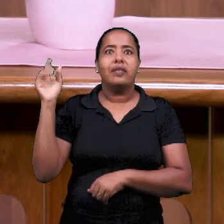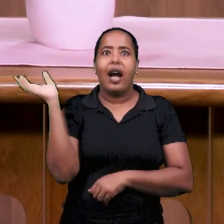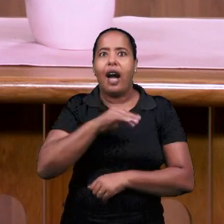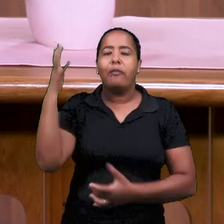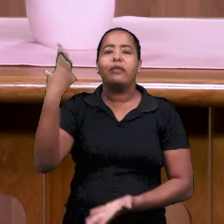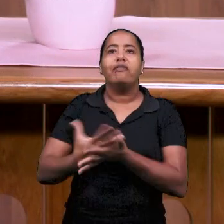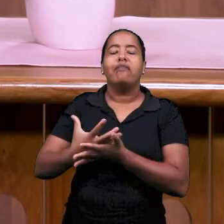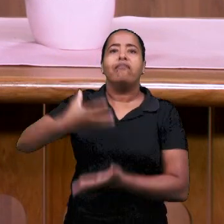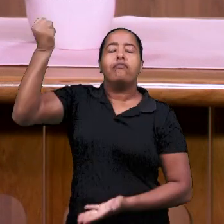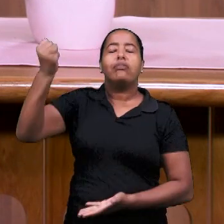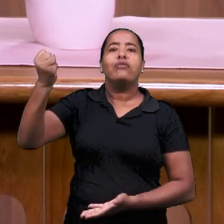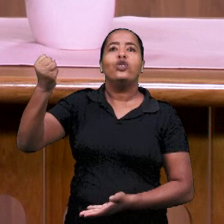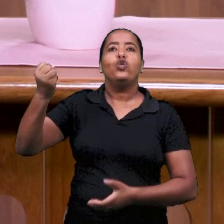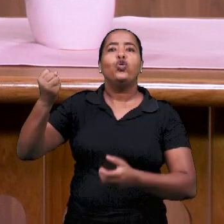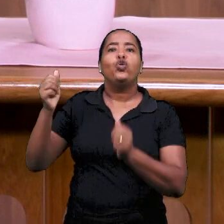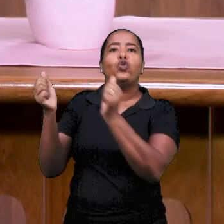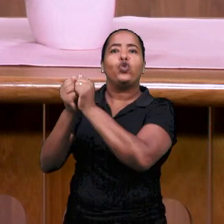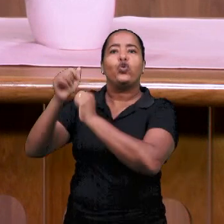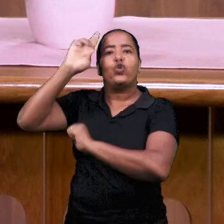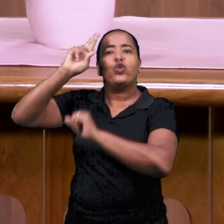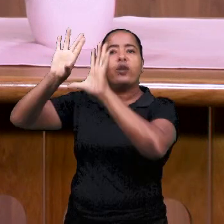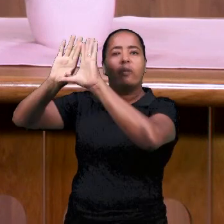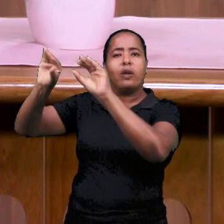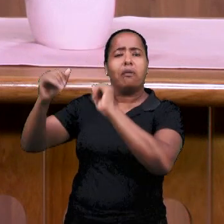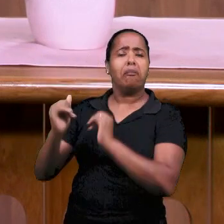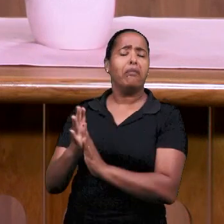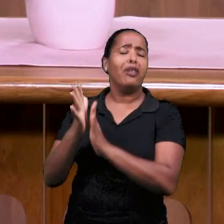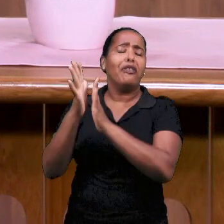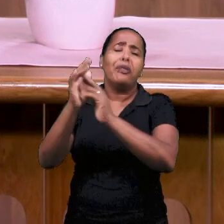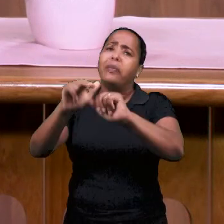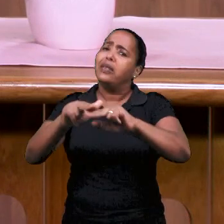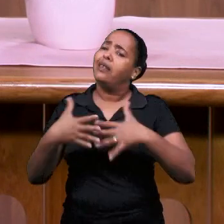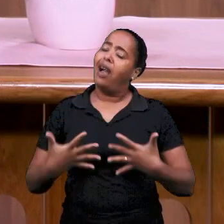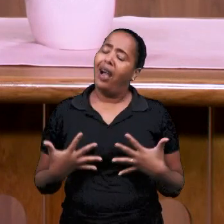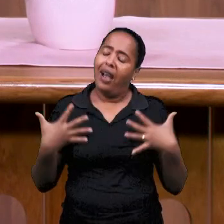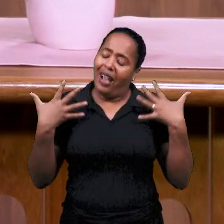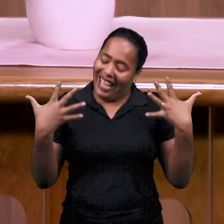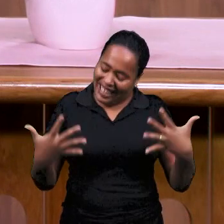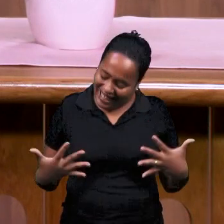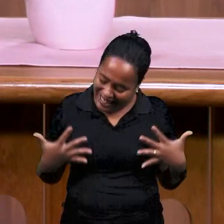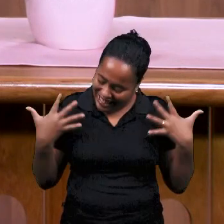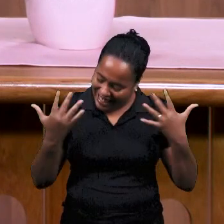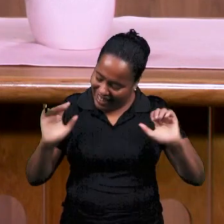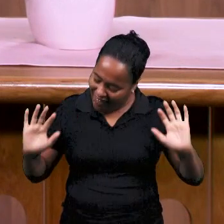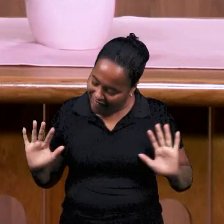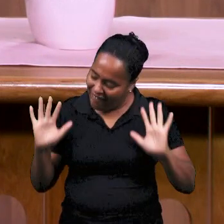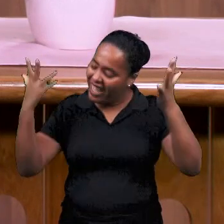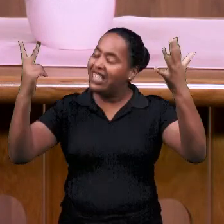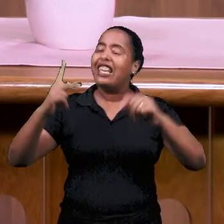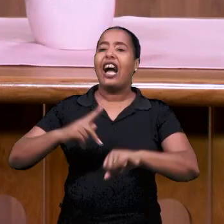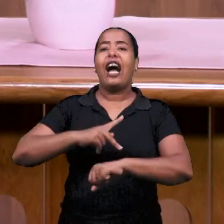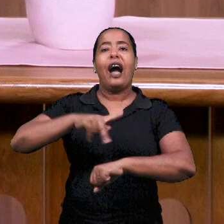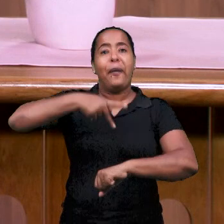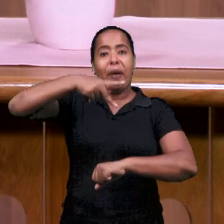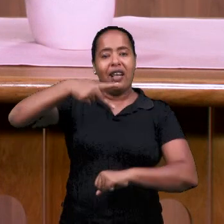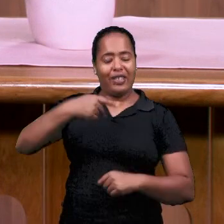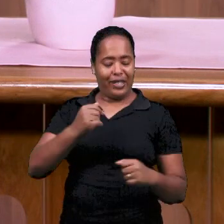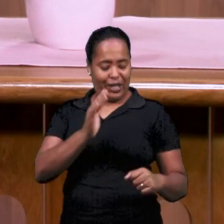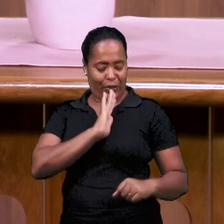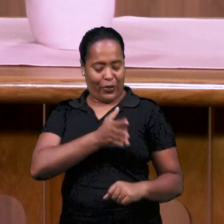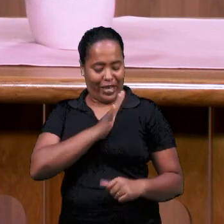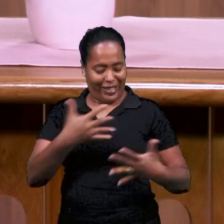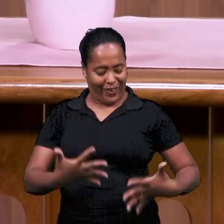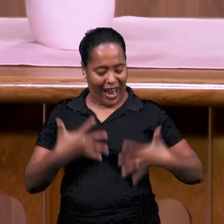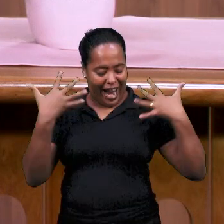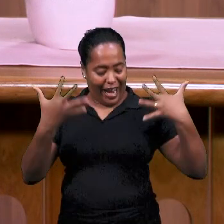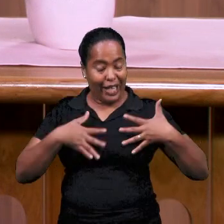d'œil, nous serons avec le Seigneur dans les nuages. Nous te louons parce que cette joie, la joie de fêter la Pâque, c'est